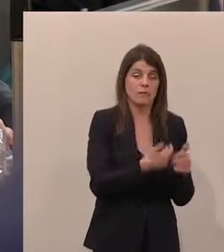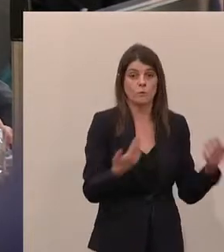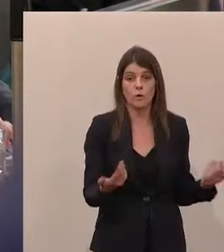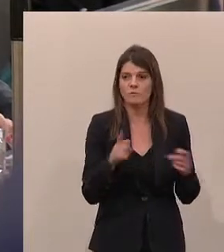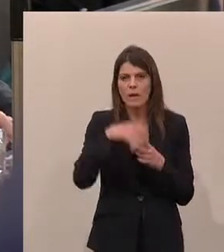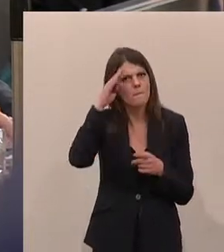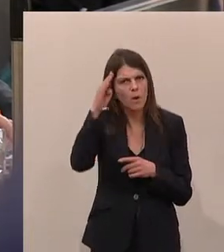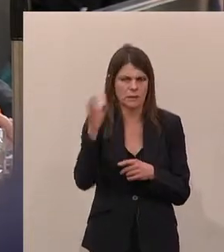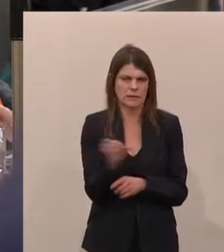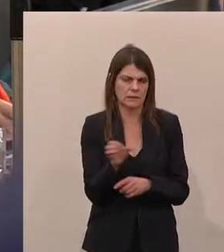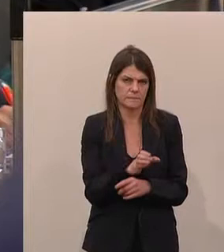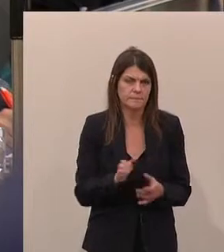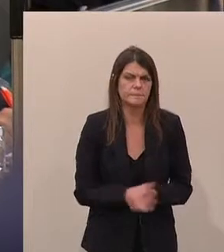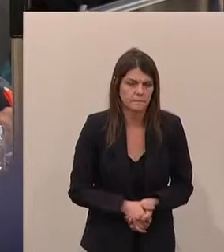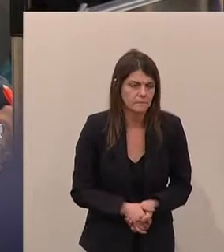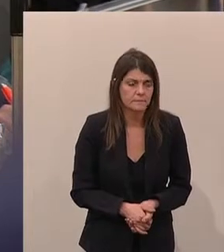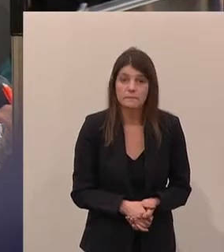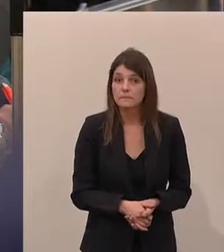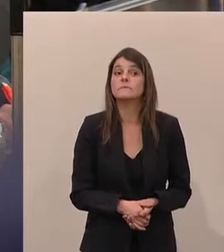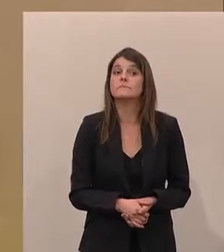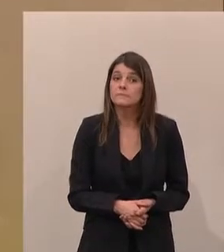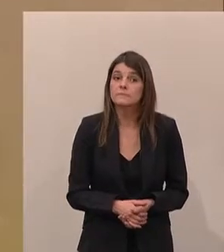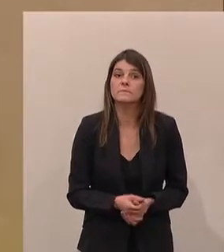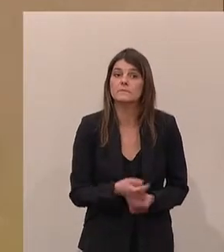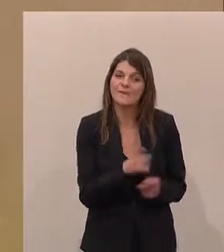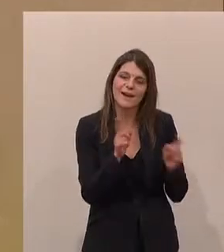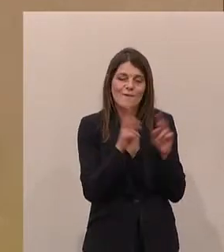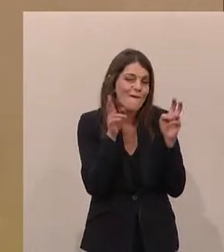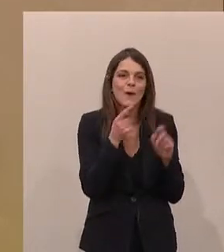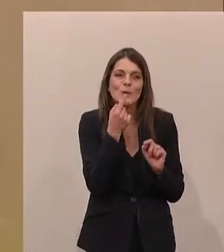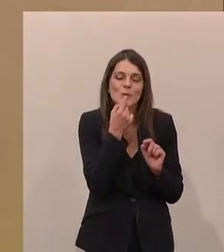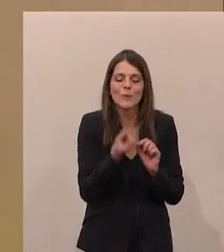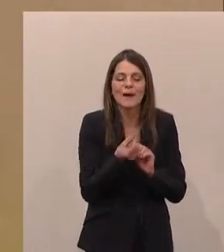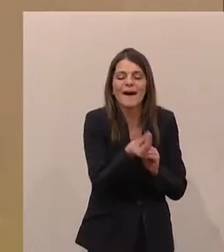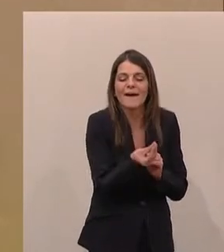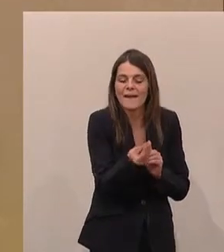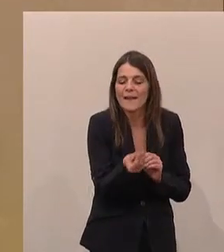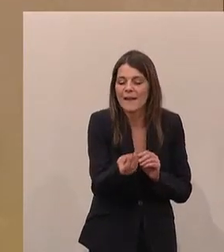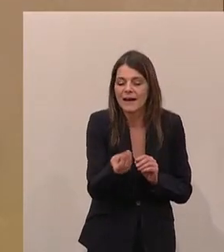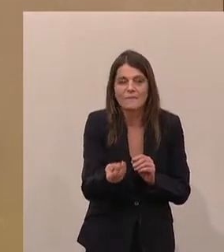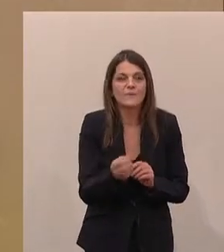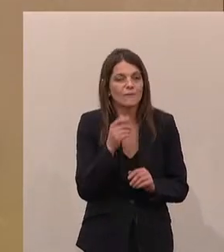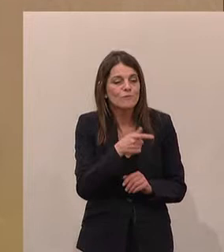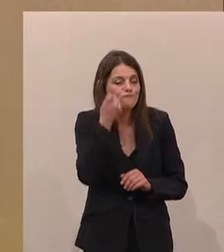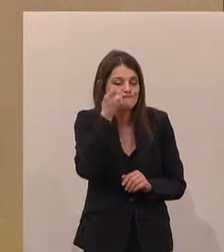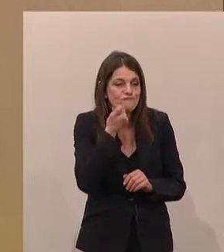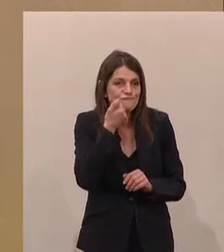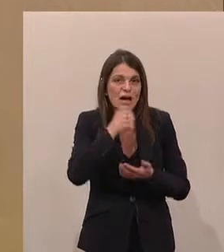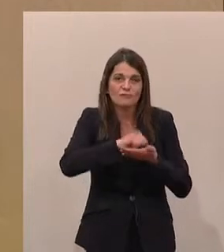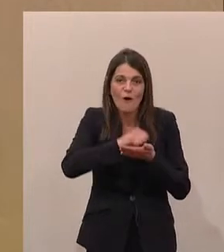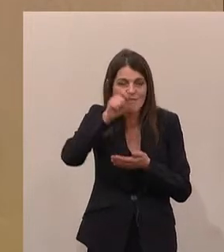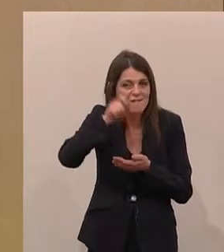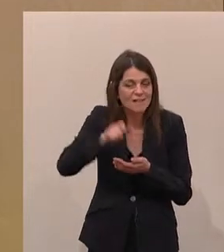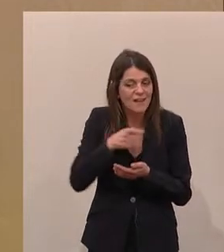Exklusivbegleitungen bei Polizeieinsätzen werden als Zuckerln verteilt für linientreue Journalisten